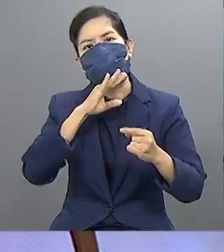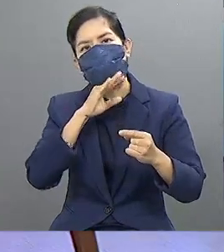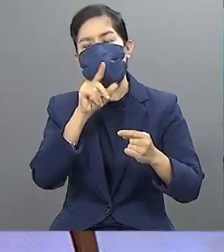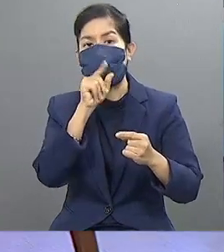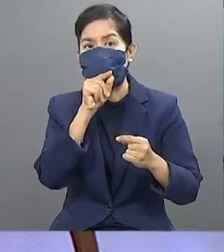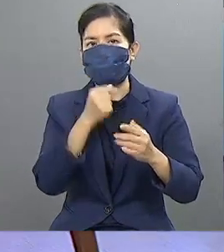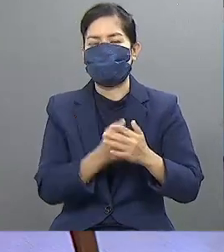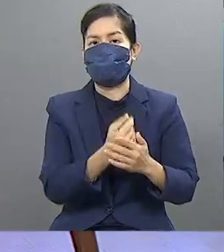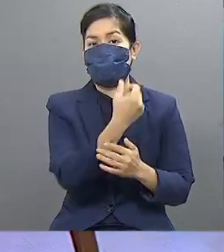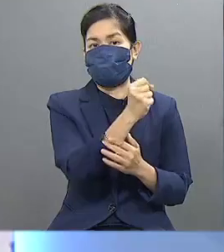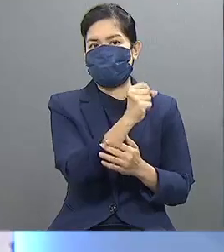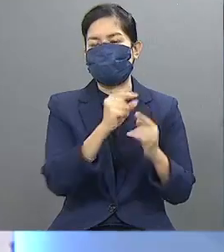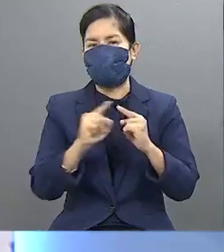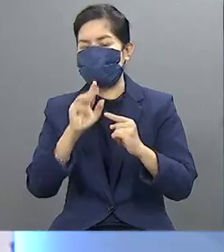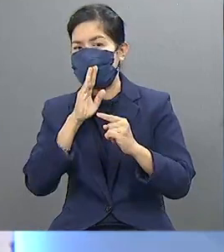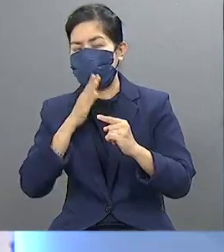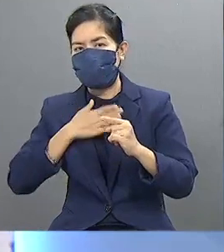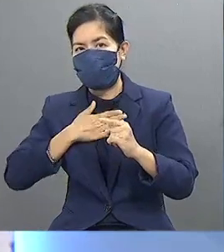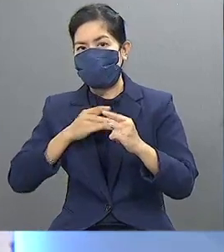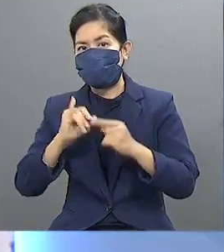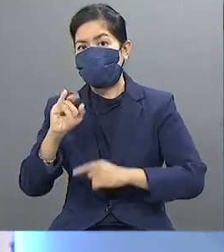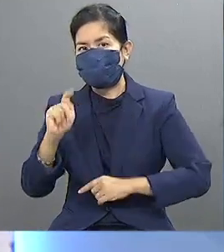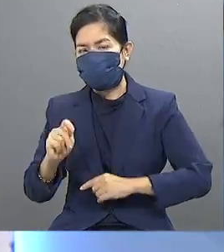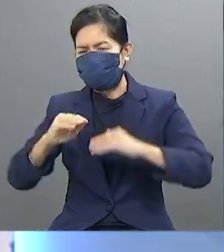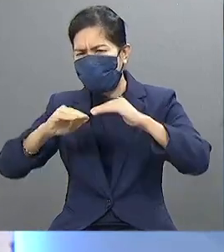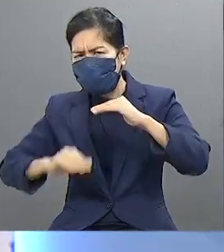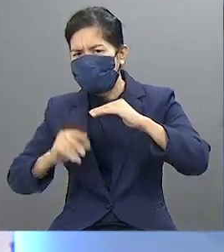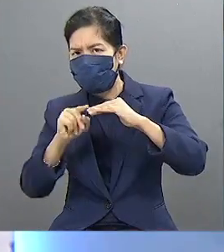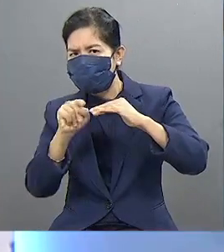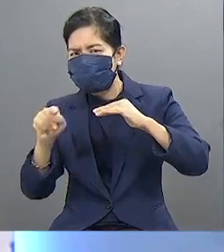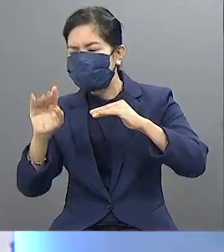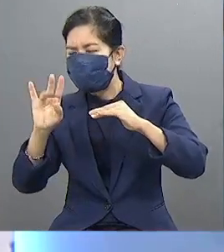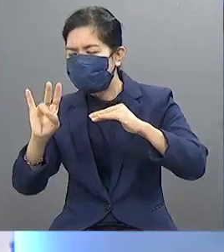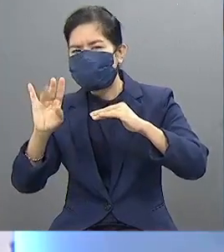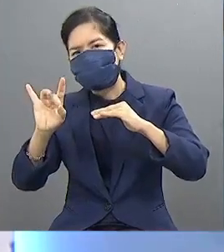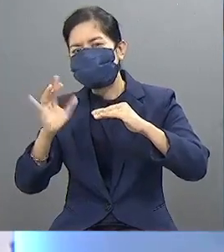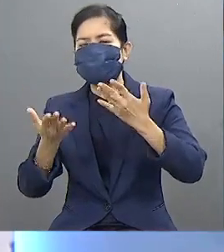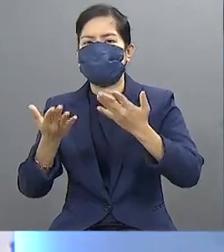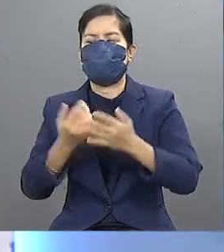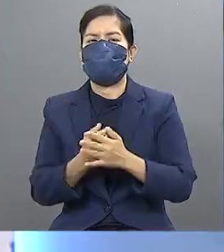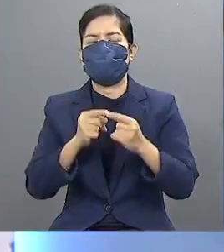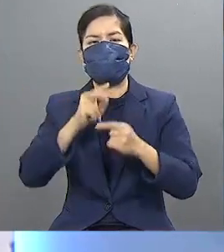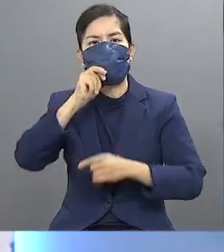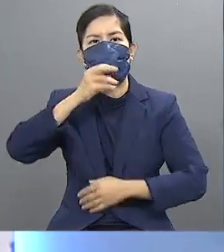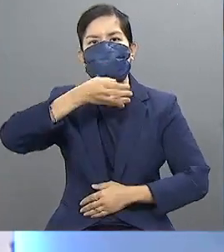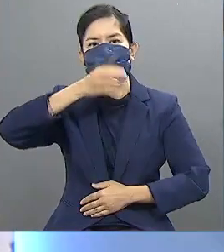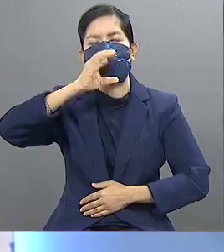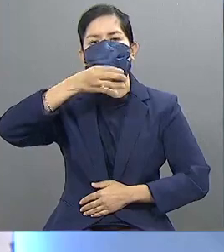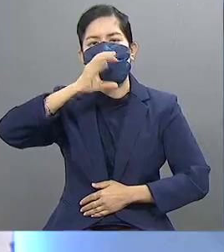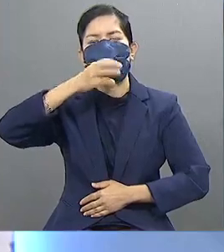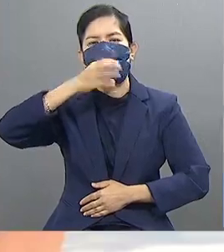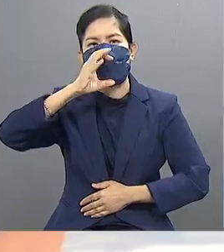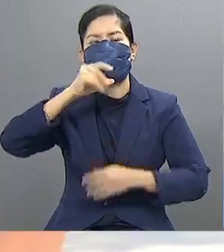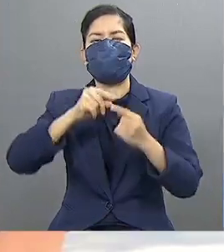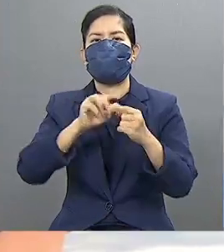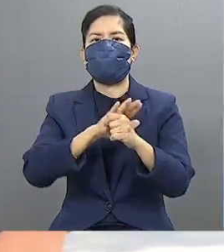กตัวอย่างนะครับแล้วก็ดูแลอื่นๆเช่นดื่มน้ำให้เพียงพออย่าให้เกิดการติดเชื้อ เ ว้นระยะห่างอย่